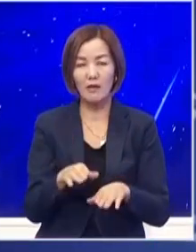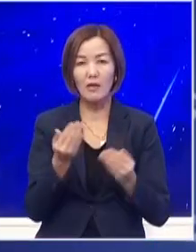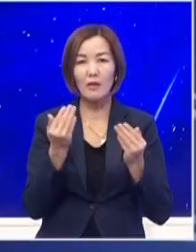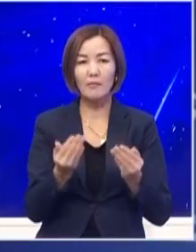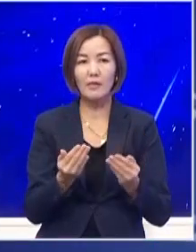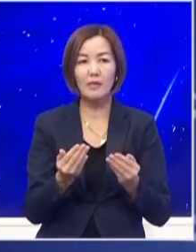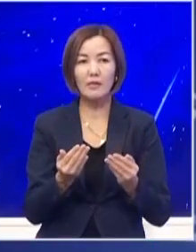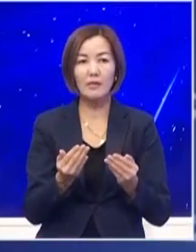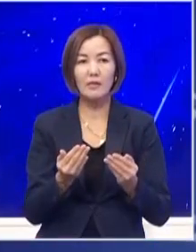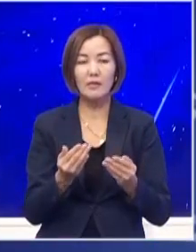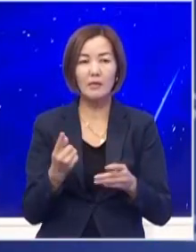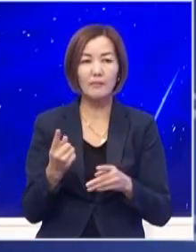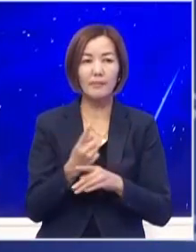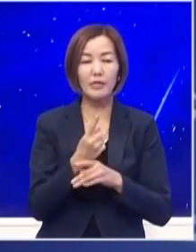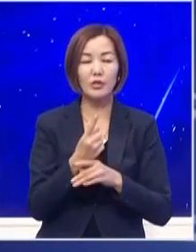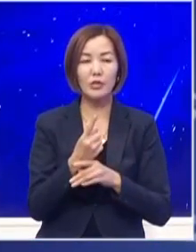биылғы жылы бірінші